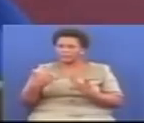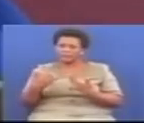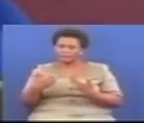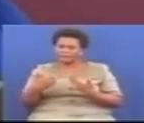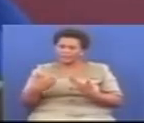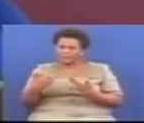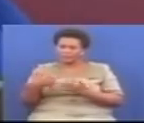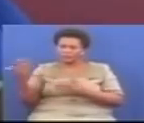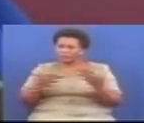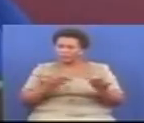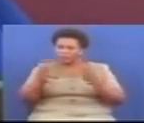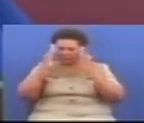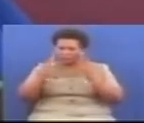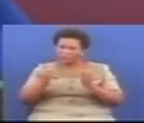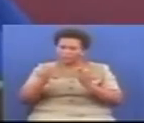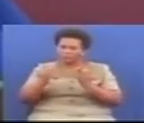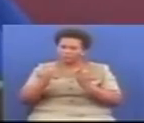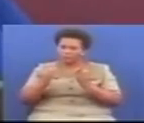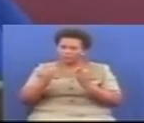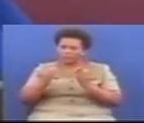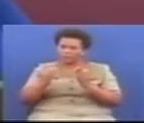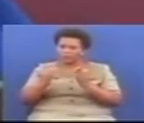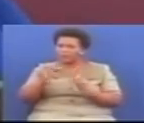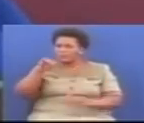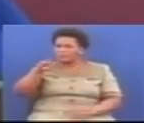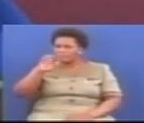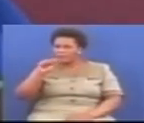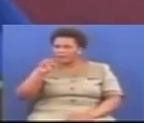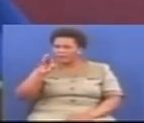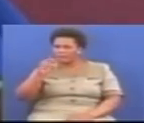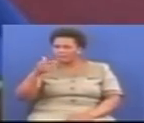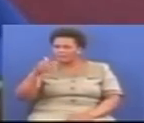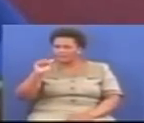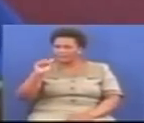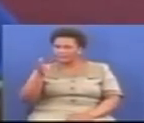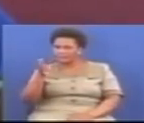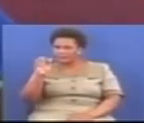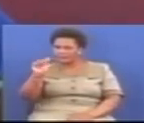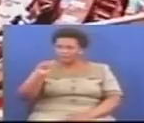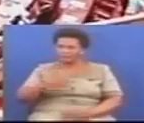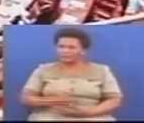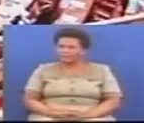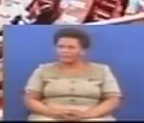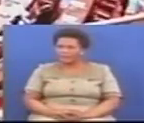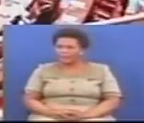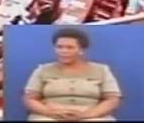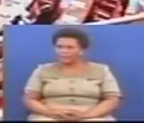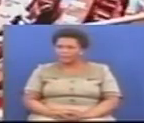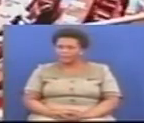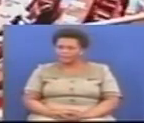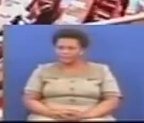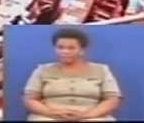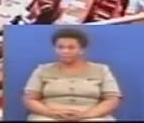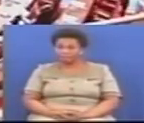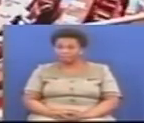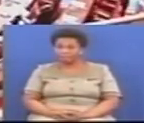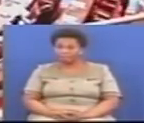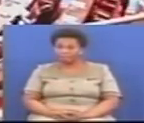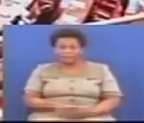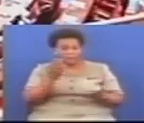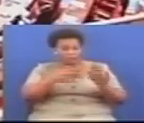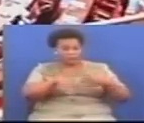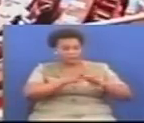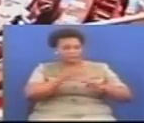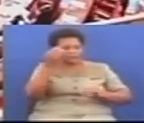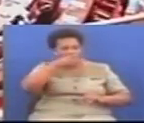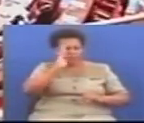tuulizwa na Mheshimiwa Mbunge wa Mtwara Mjini, Mheshimiwa Mafutaho na Chuma, uliza swali lako tafadhali. Swali lake linasema, wenyeviti wa serikali